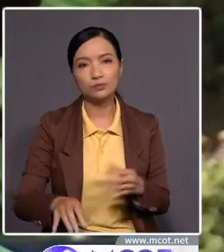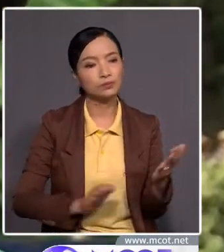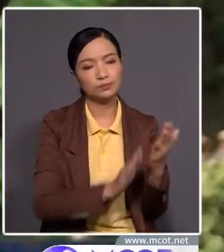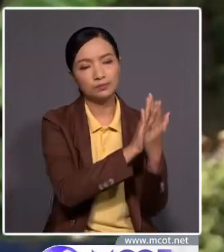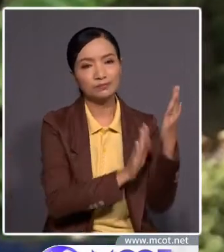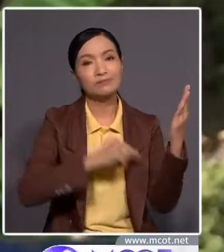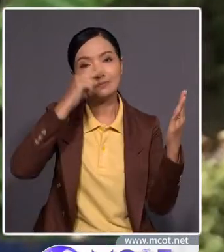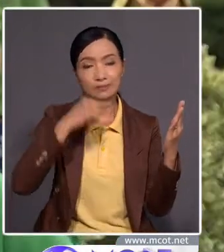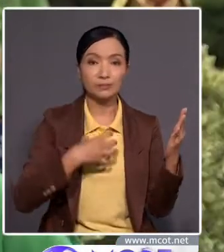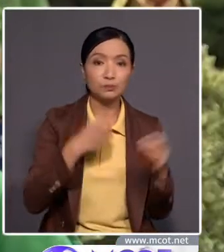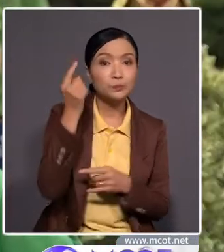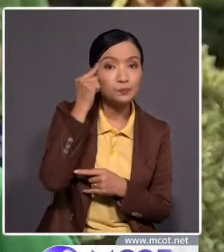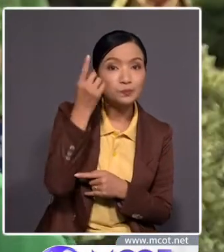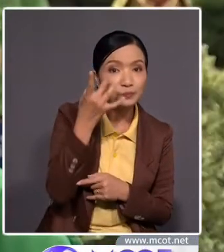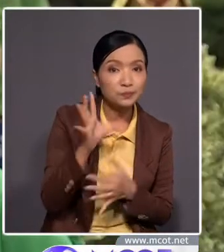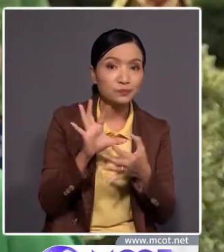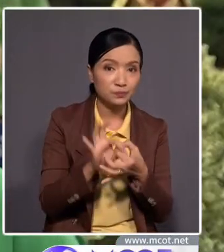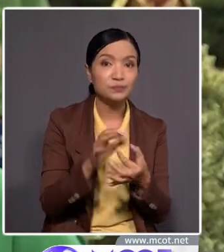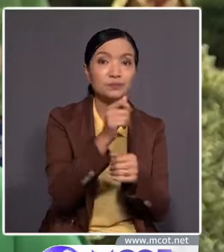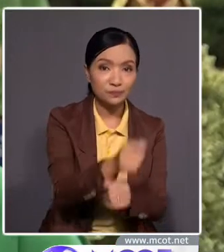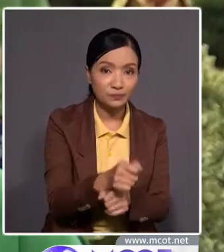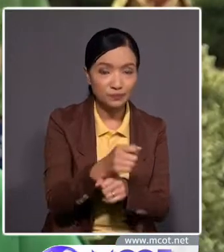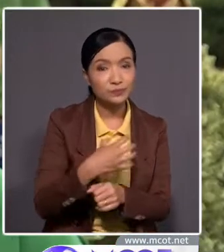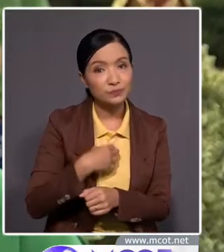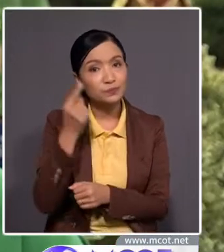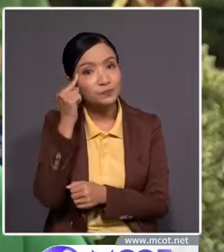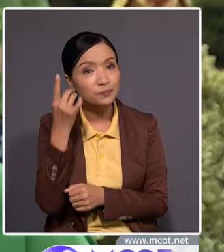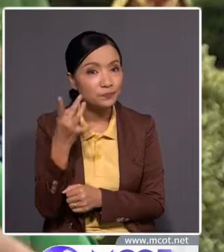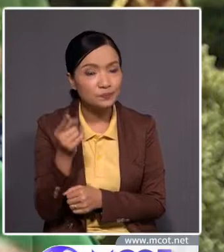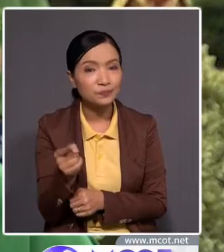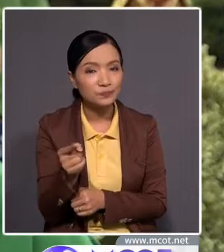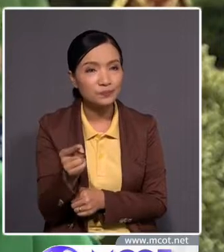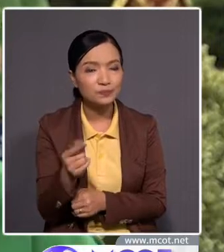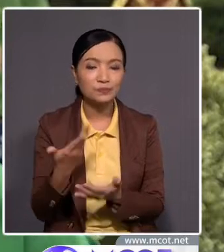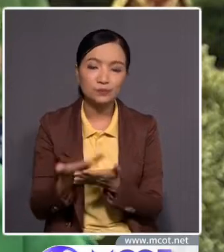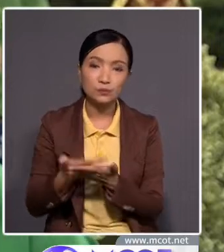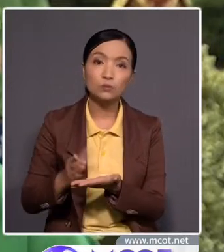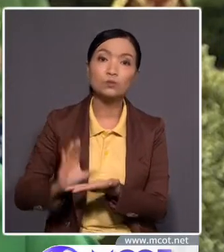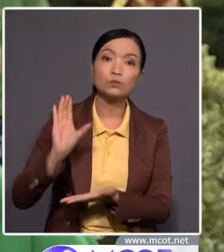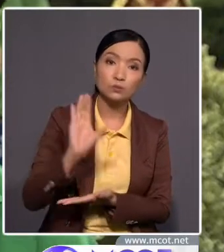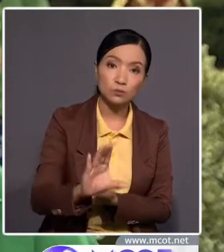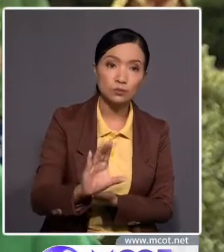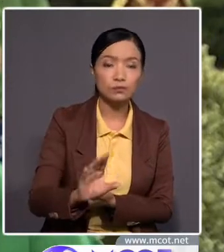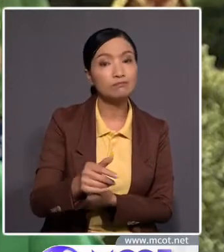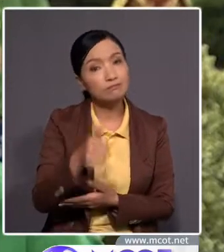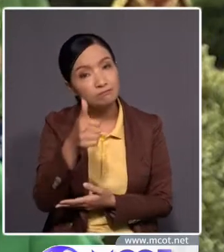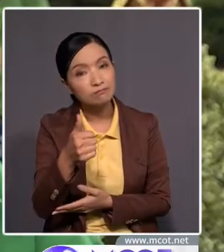นะครับอยากรู้อะไรเกี่ยวกับการเกษตรอยากรู้อะไรเกี่ยวกับการลงทุนนะครับแบบนั้น